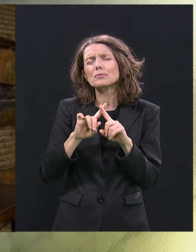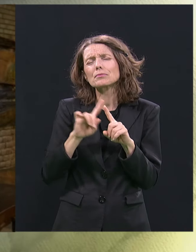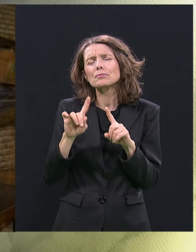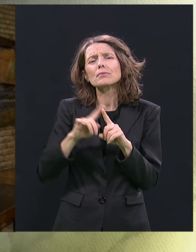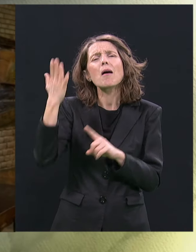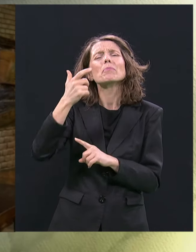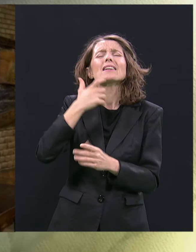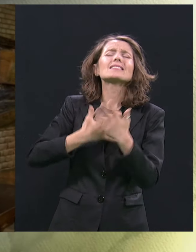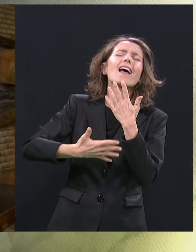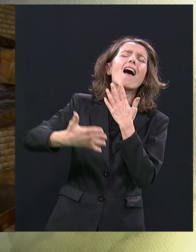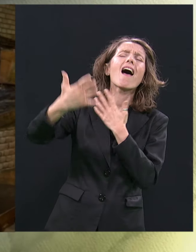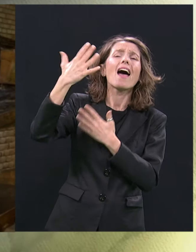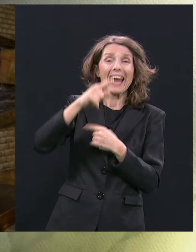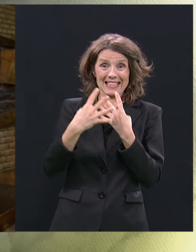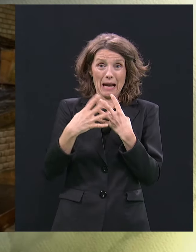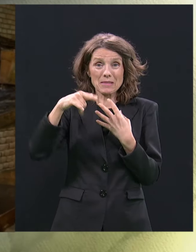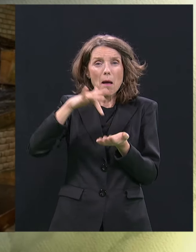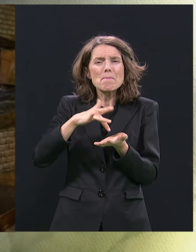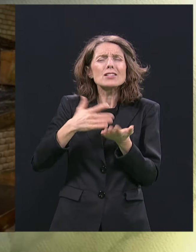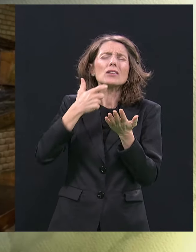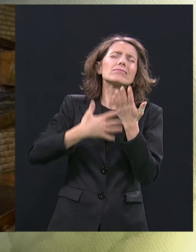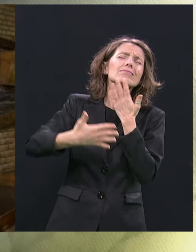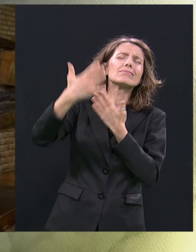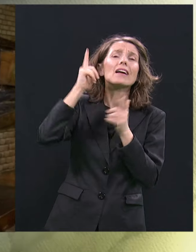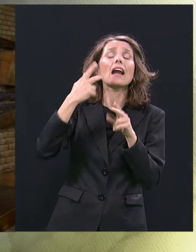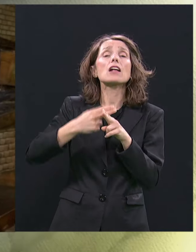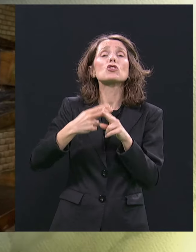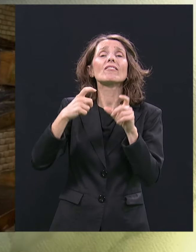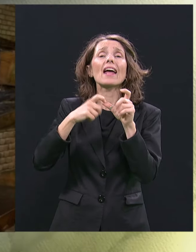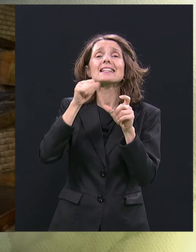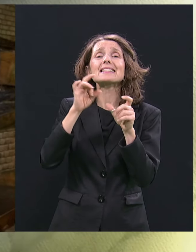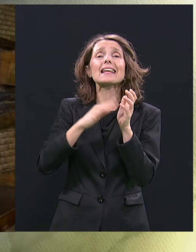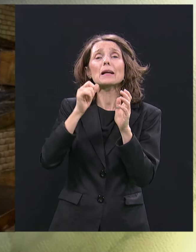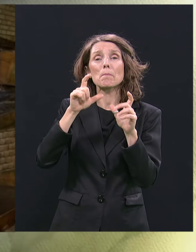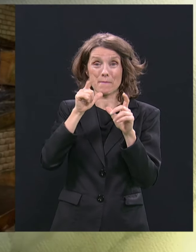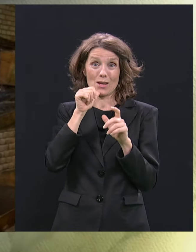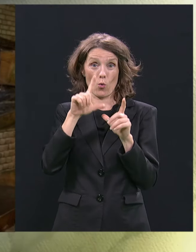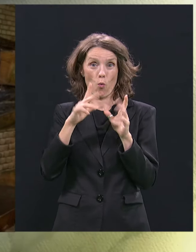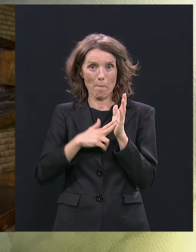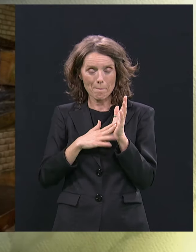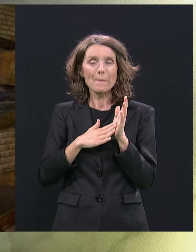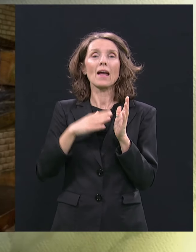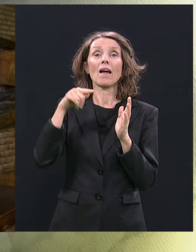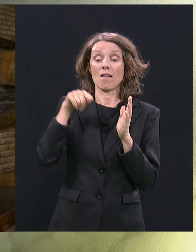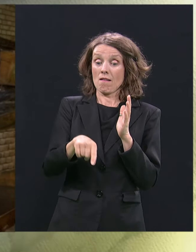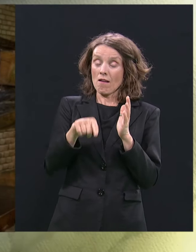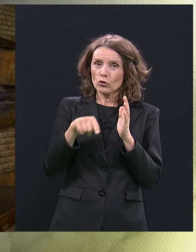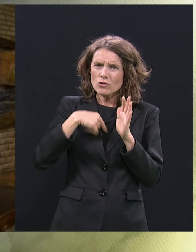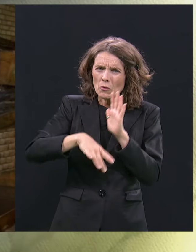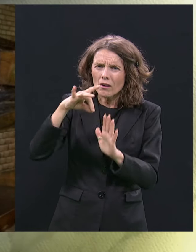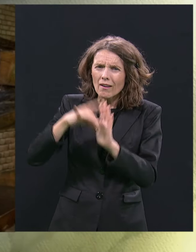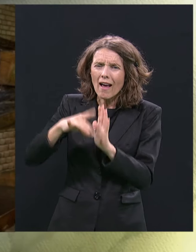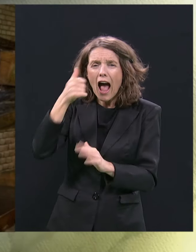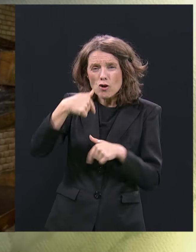drevnog sirmijuma. Taj sirmijum smo ovde pokušali da predstavimo na slikama. Uz pomoć naših